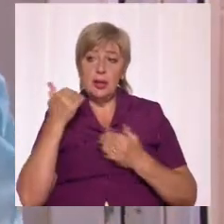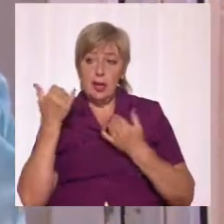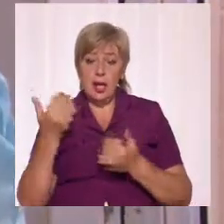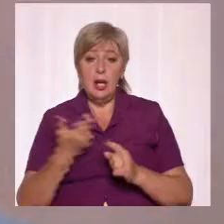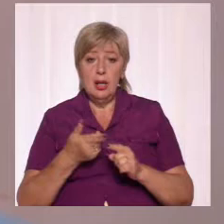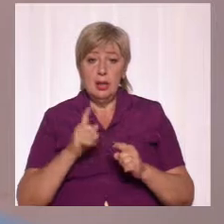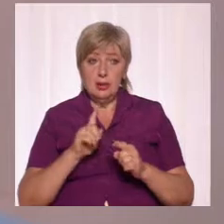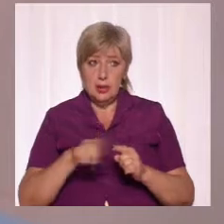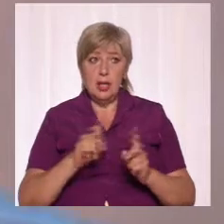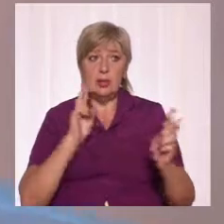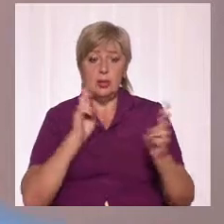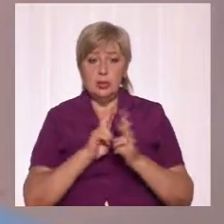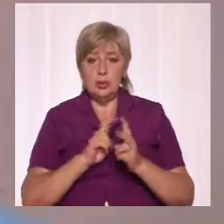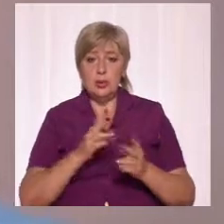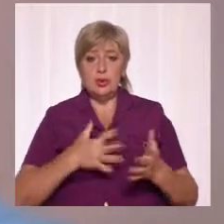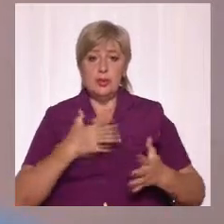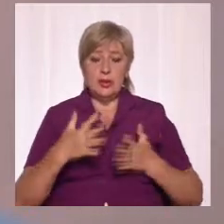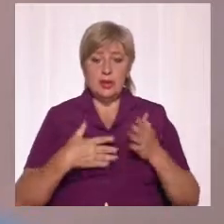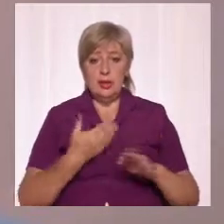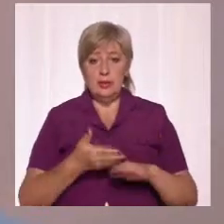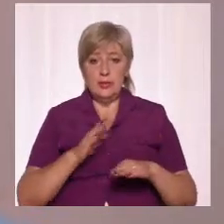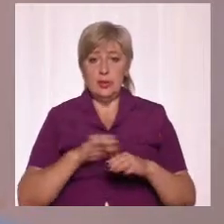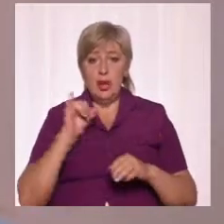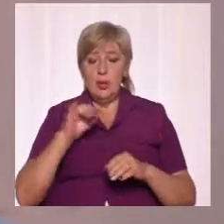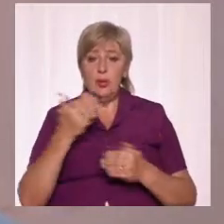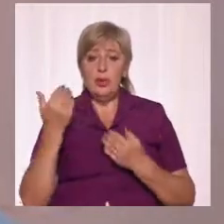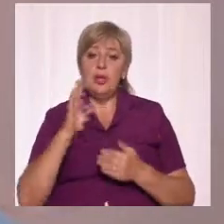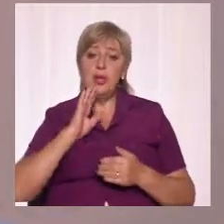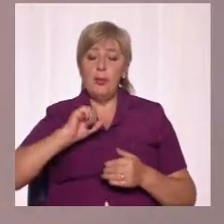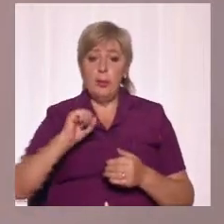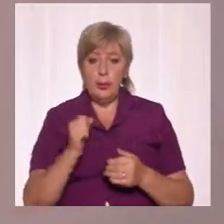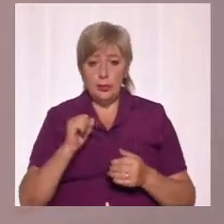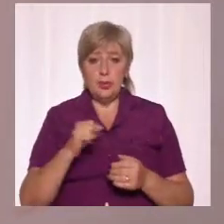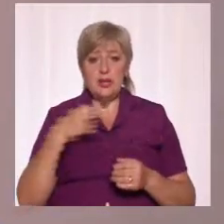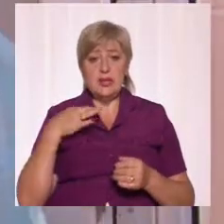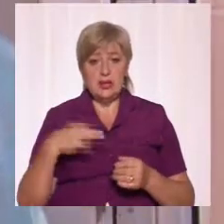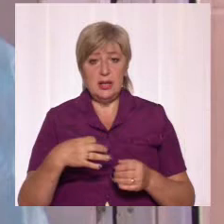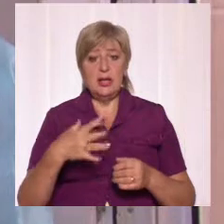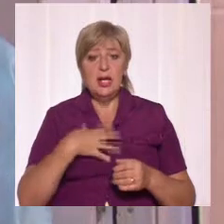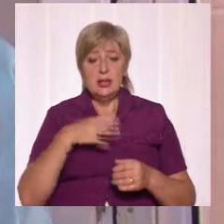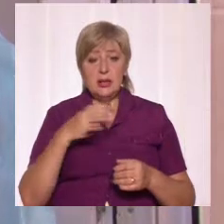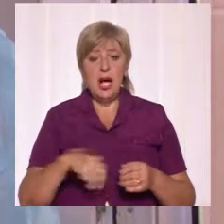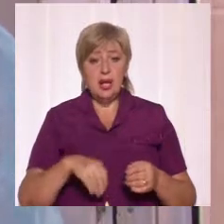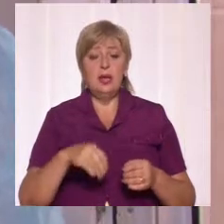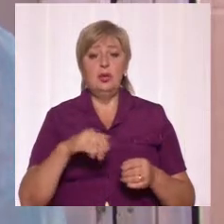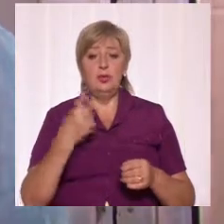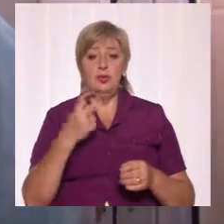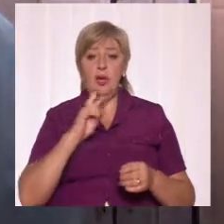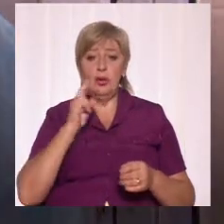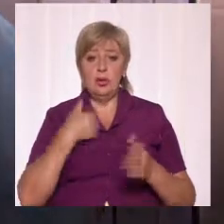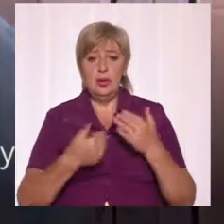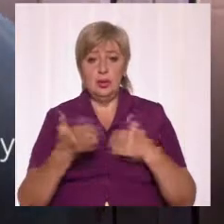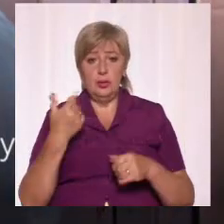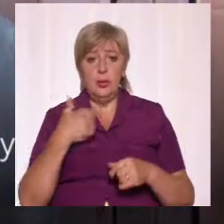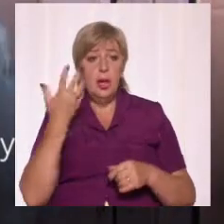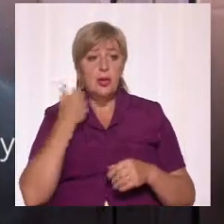емоціонально важка. Говорить, що у її подруги син загинув 2 роки тому у зоні бойових дій. Коли я зайшла, то я перше, що спитала